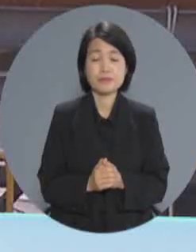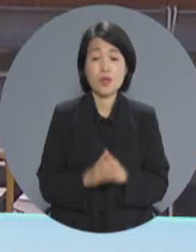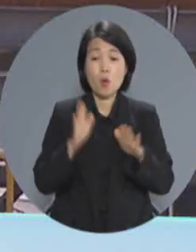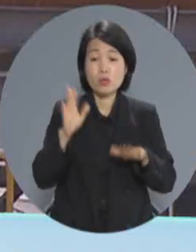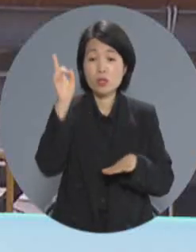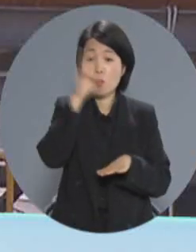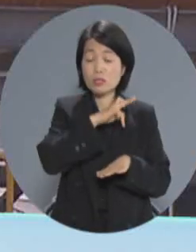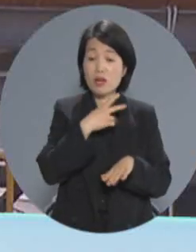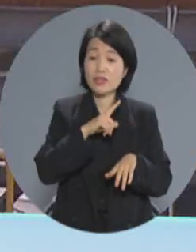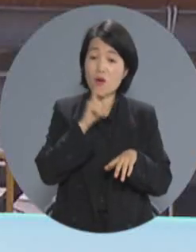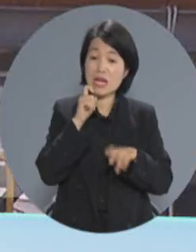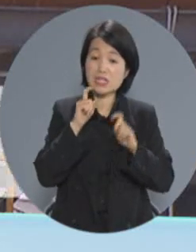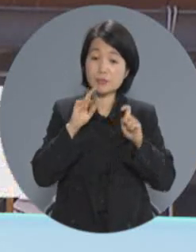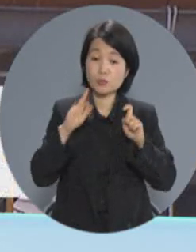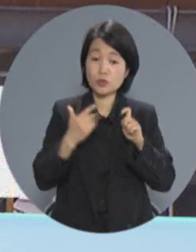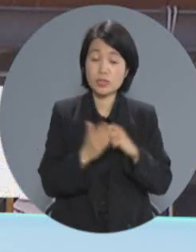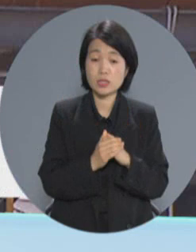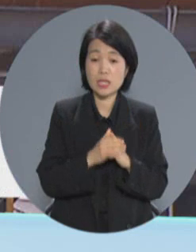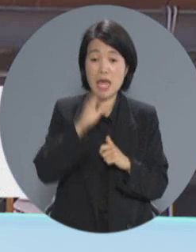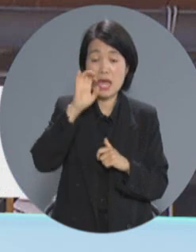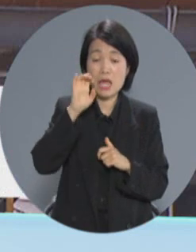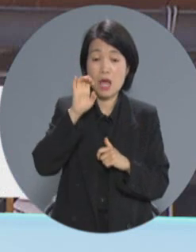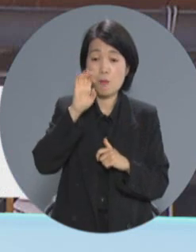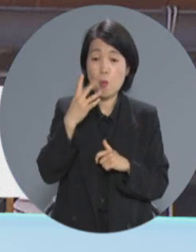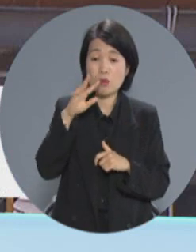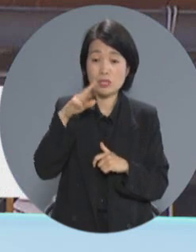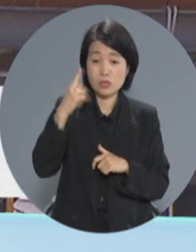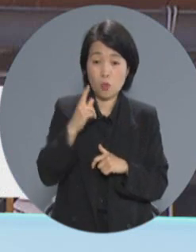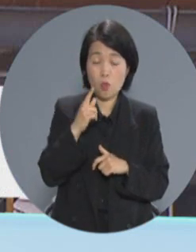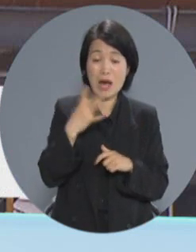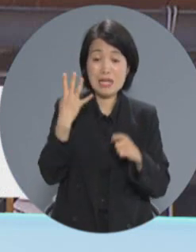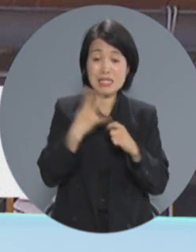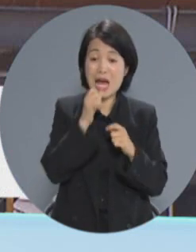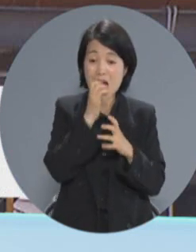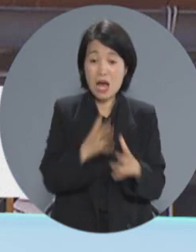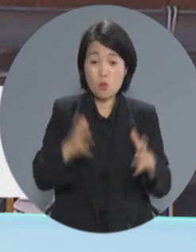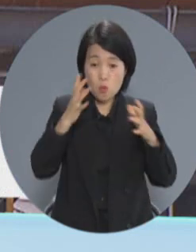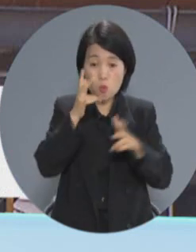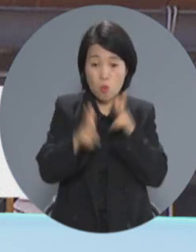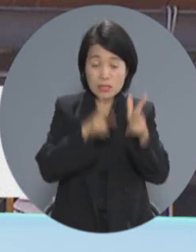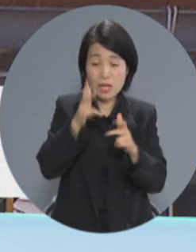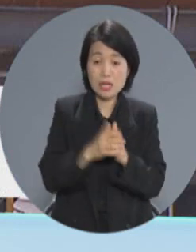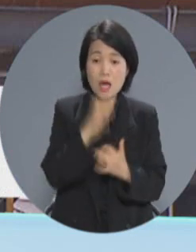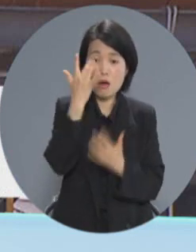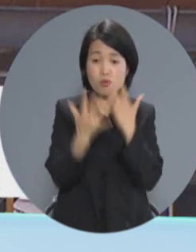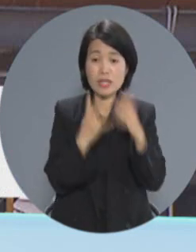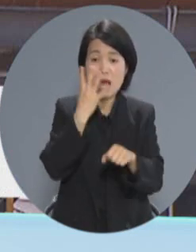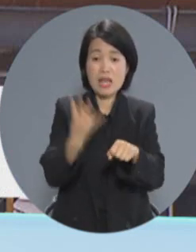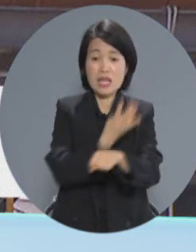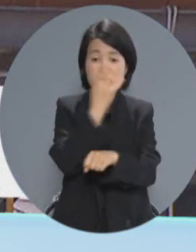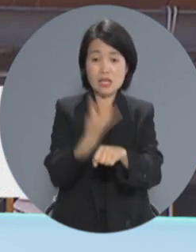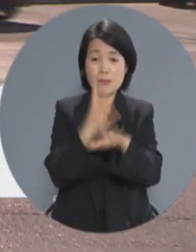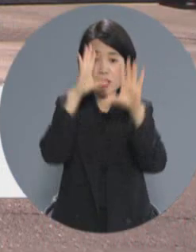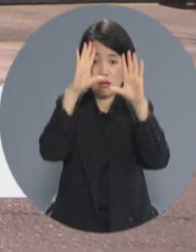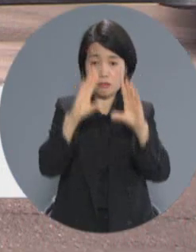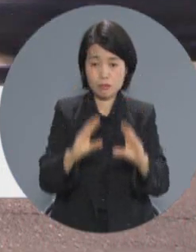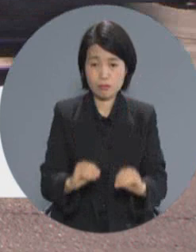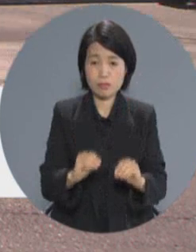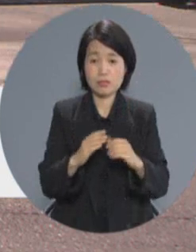오늘 오전 11시 10분쯤 광양시 금호동 포스코 제철소 제4고로의 한 배관에서 불이 나 4시간여 만에